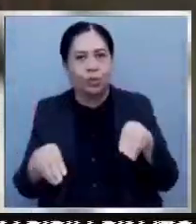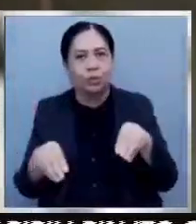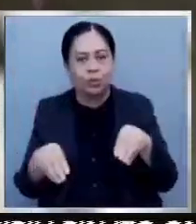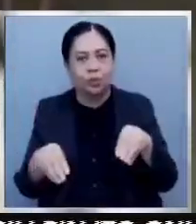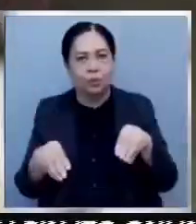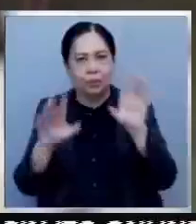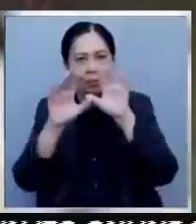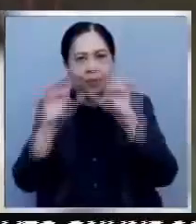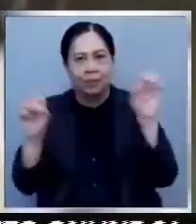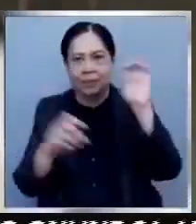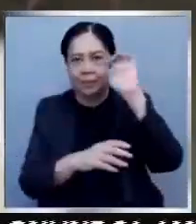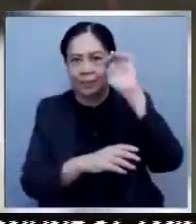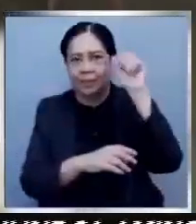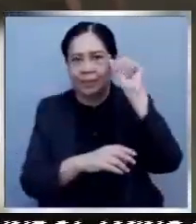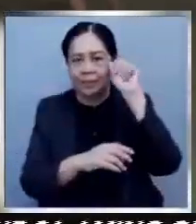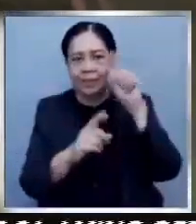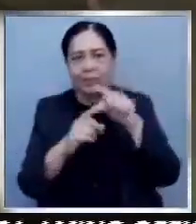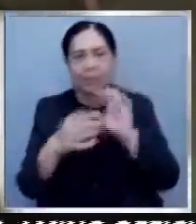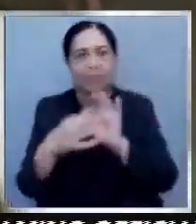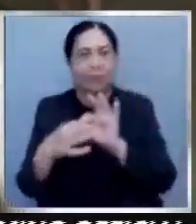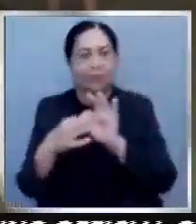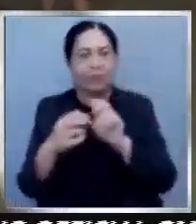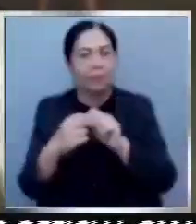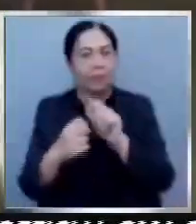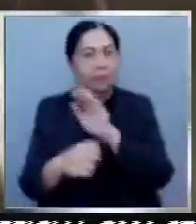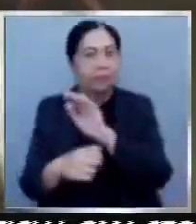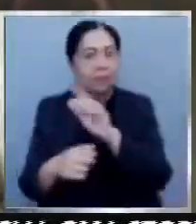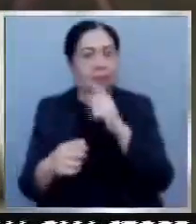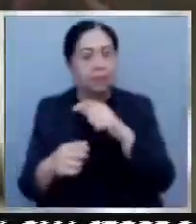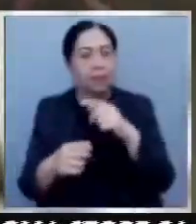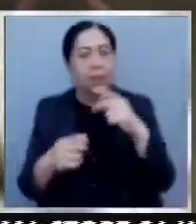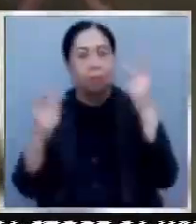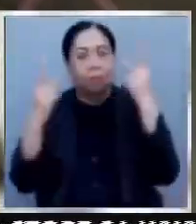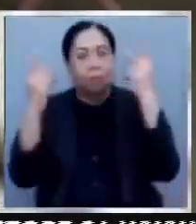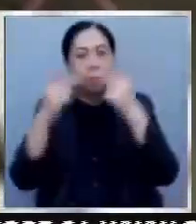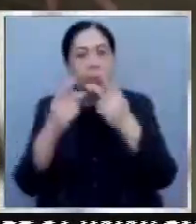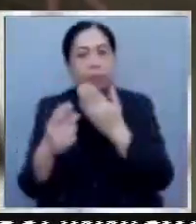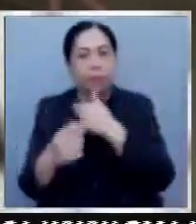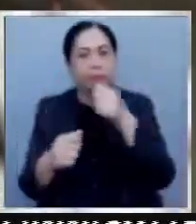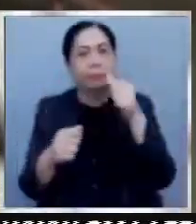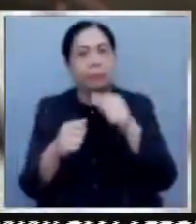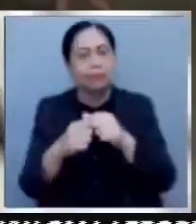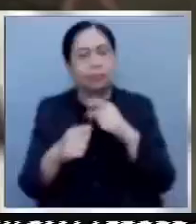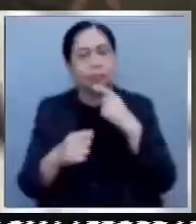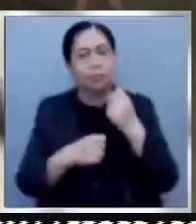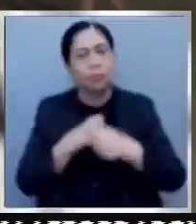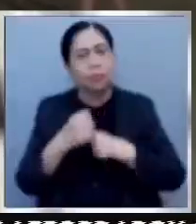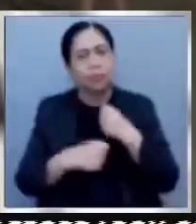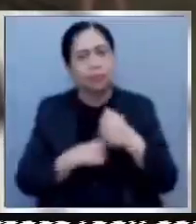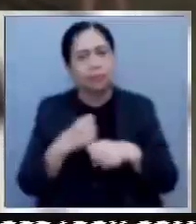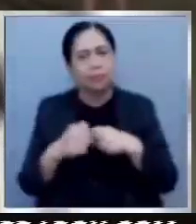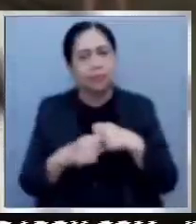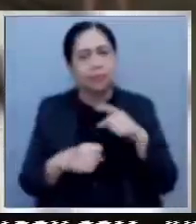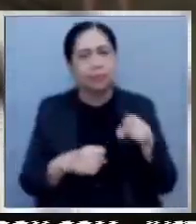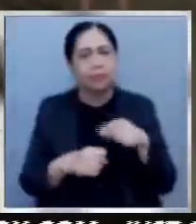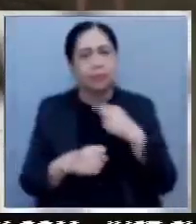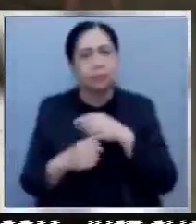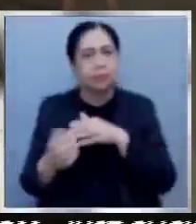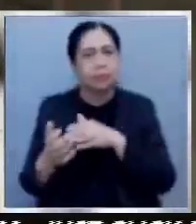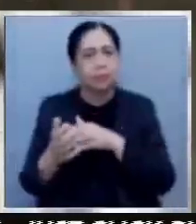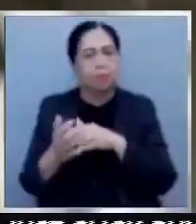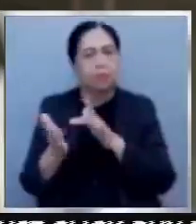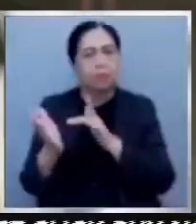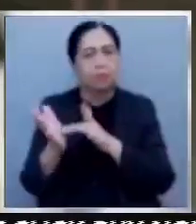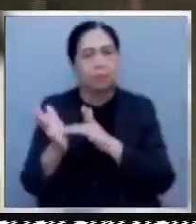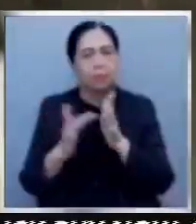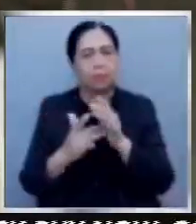Emilio Aguinaldo bilang pakikiisa sa panawagan ni Pope Francis na gunitain ang matinding sakripisyo ng mga persecuted Christians sa buong mundo